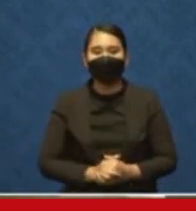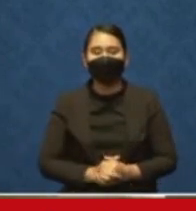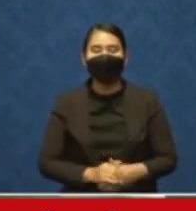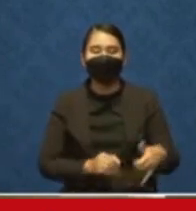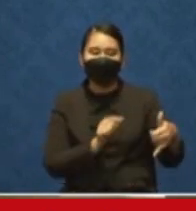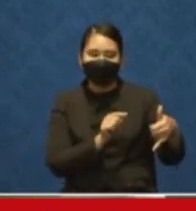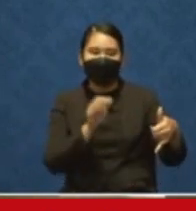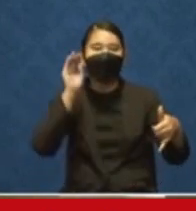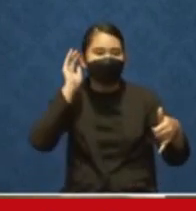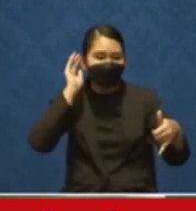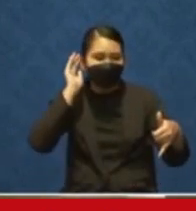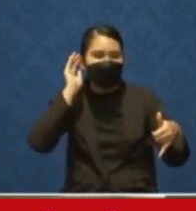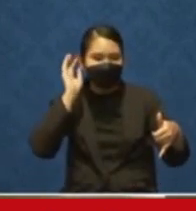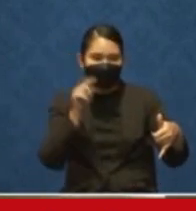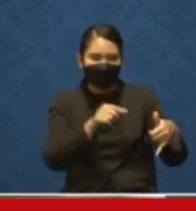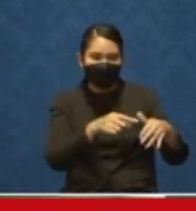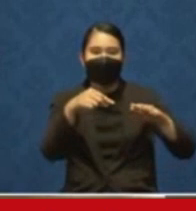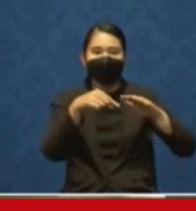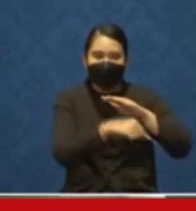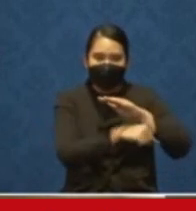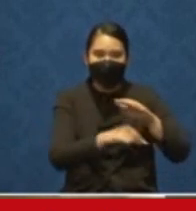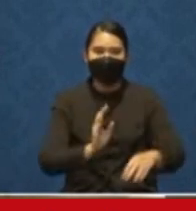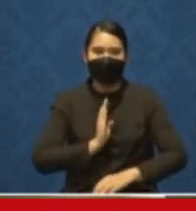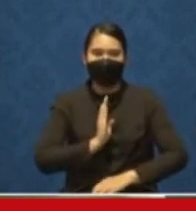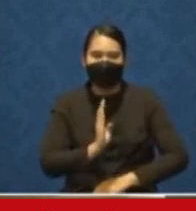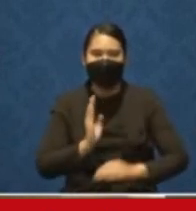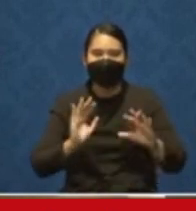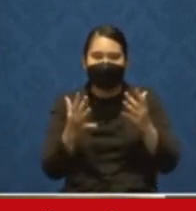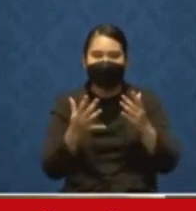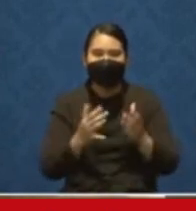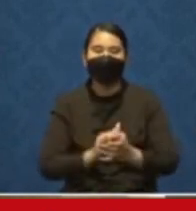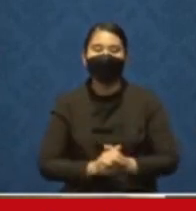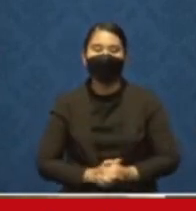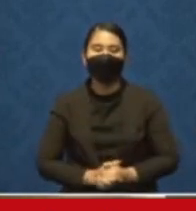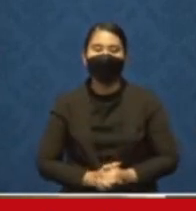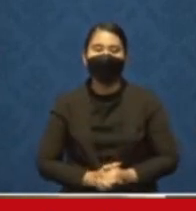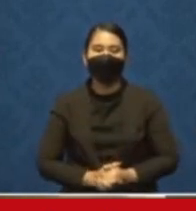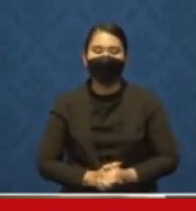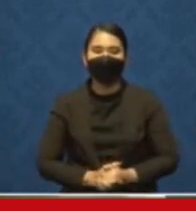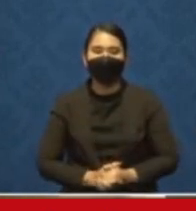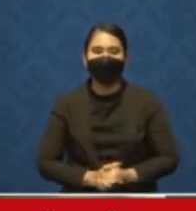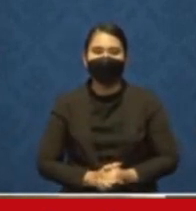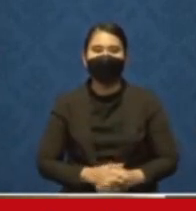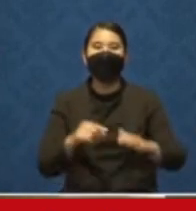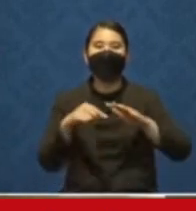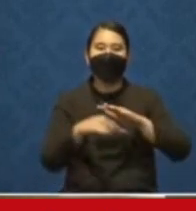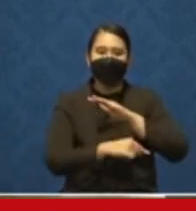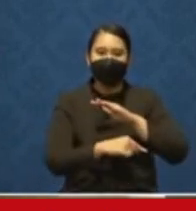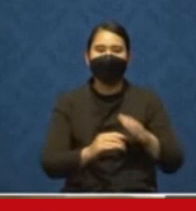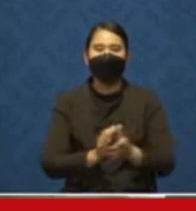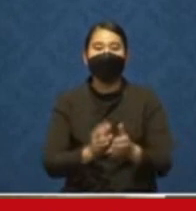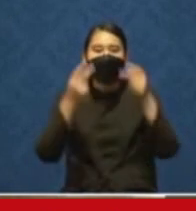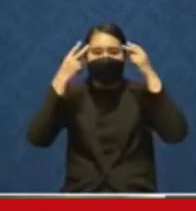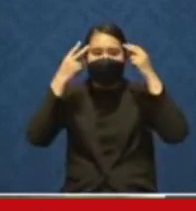ตอบผมจึงปักใจอ่ะว่าเรื่องนี้โดยไม่สุจริตไม่ต้องไป